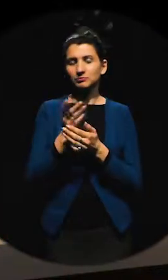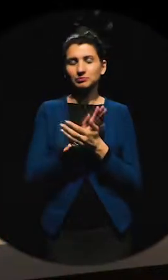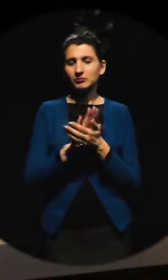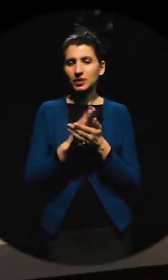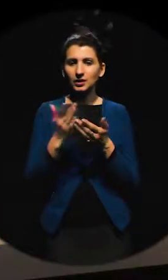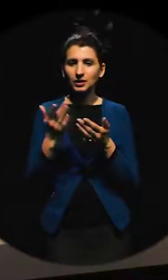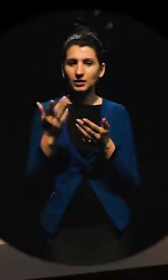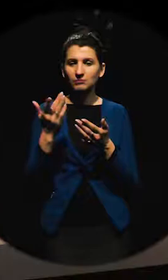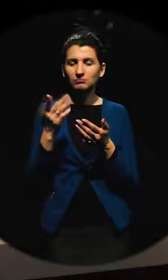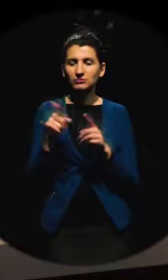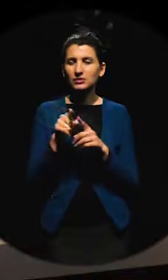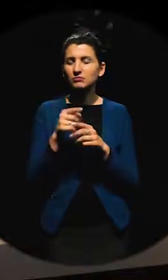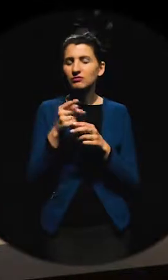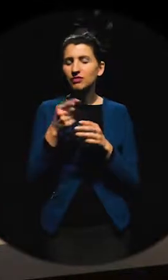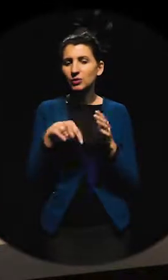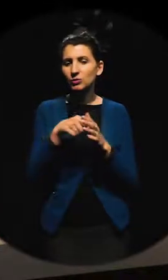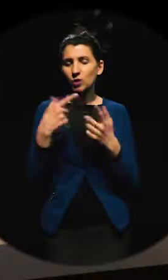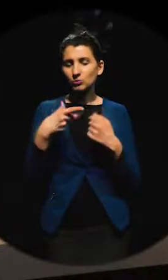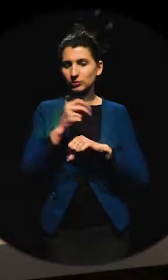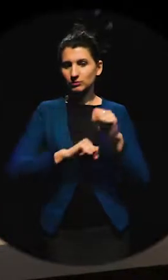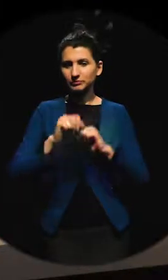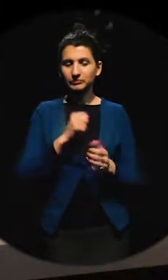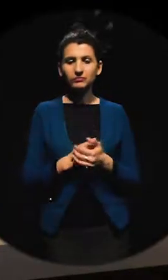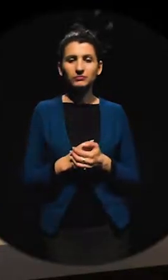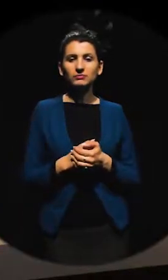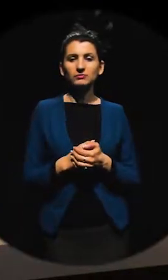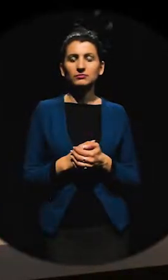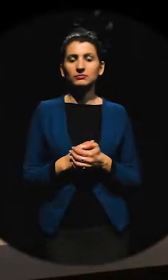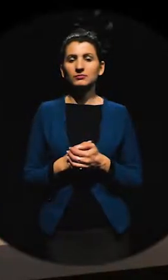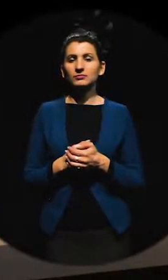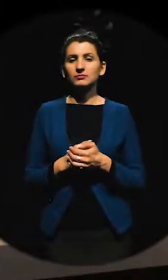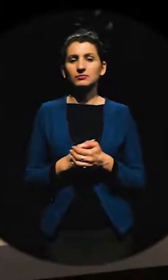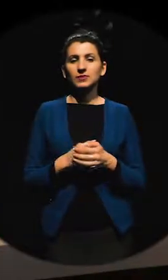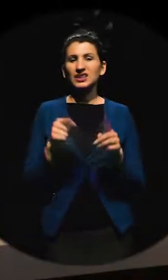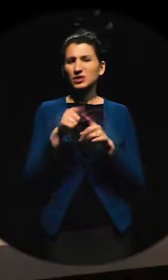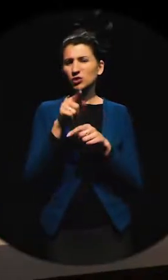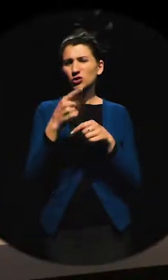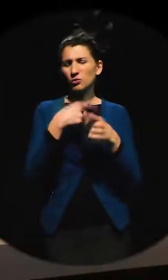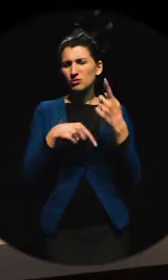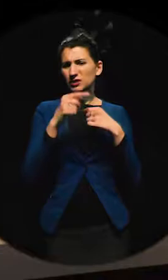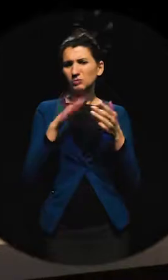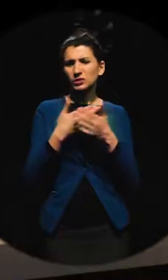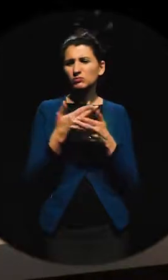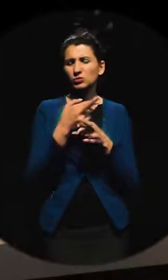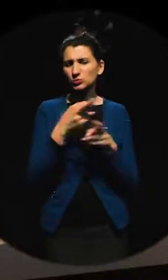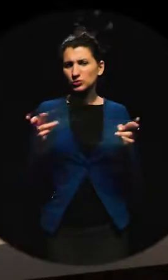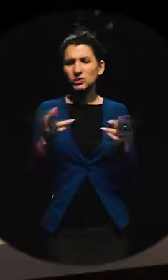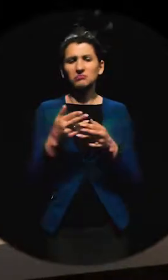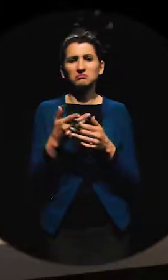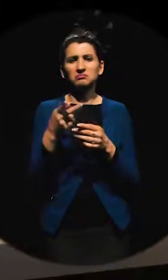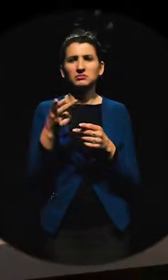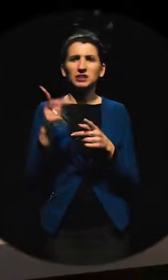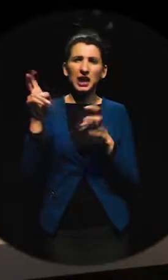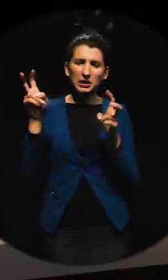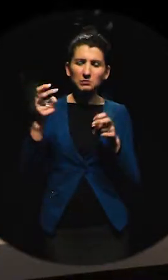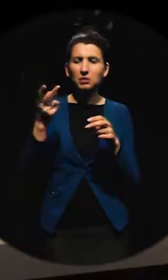i pokazuje, że takie deklaratywne hasła mówiące o demokratyzacji przestrzeni publicznej, o jej